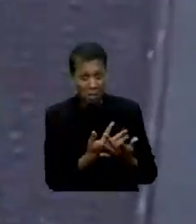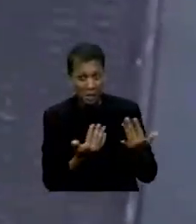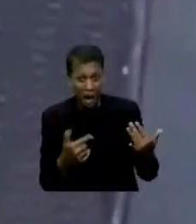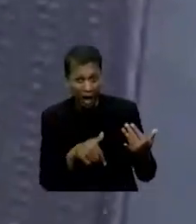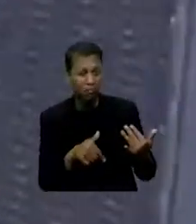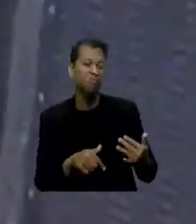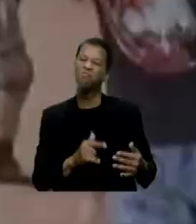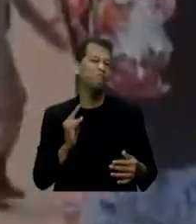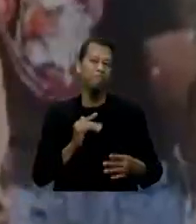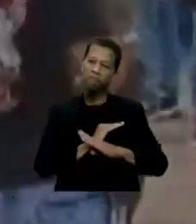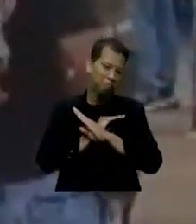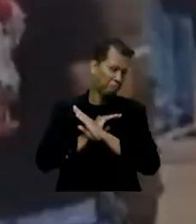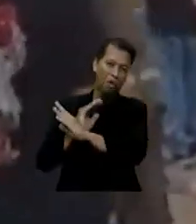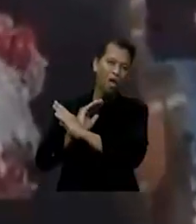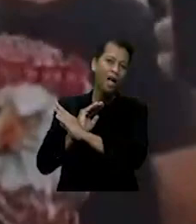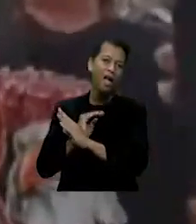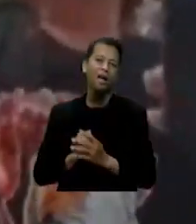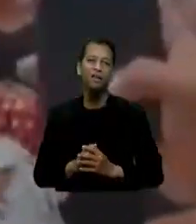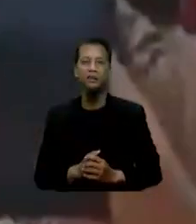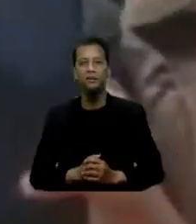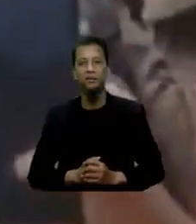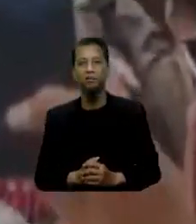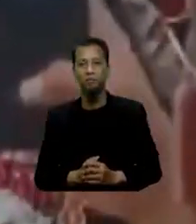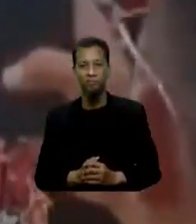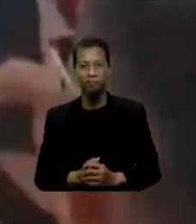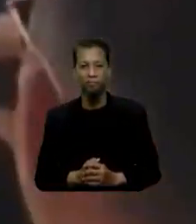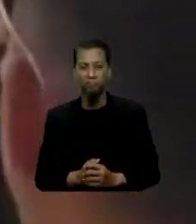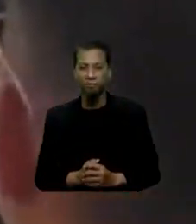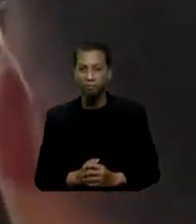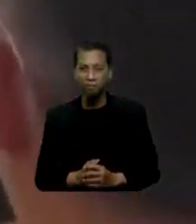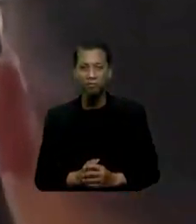relokasi tersebut. Batam Kepulauan Riau, Gusti Yenosa, iNews melaporkan.